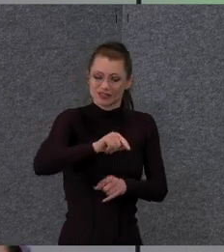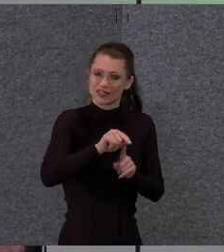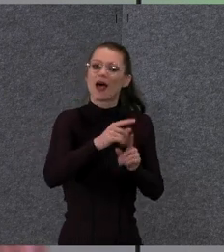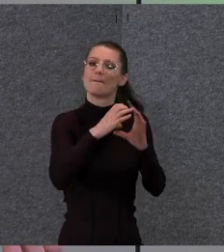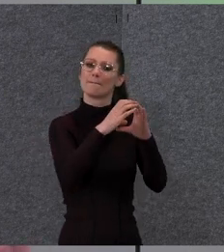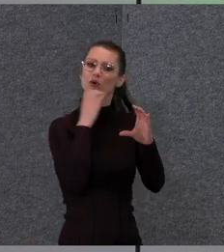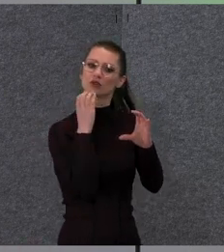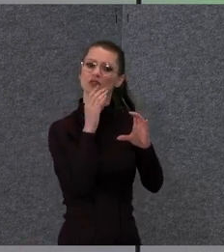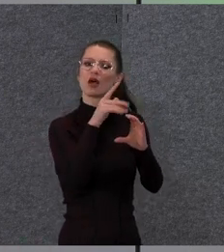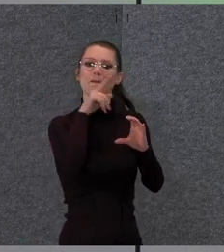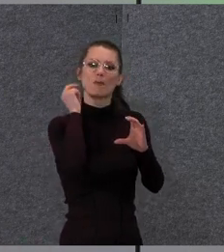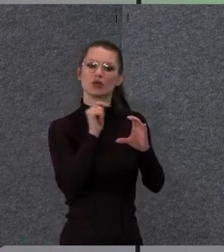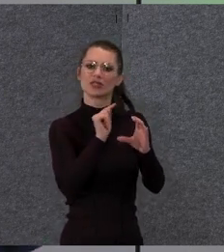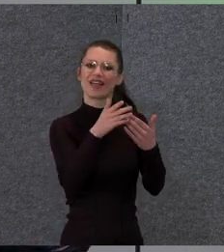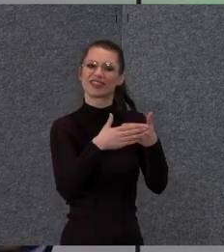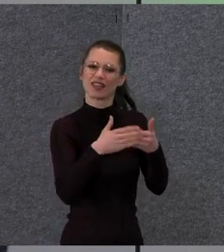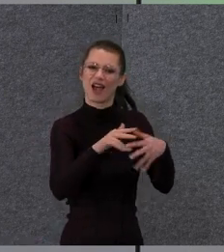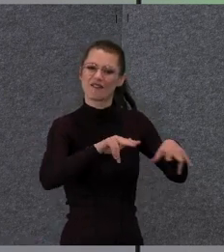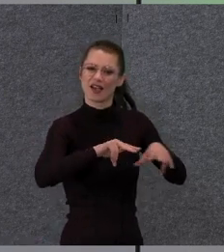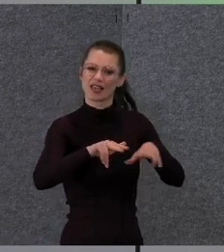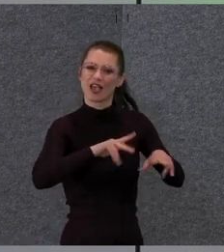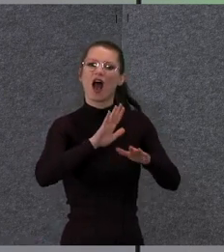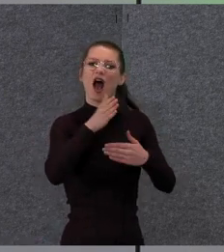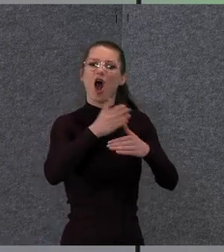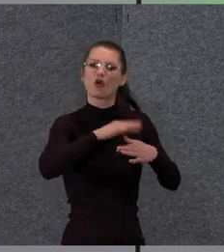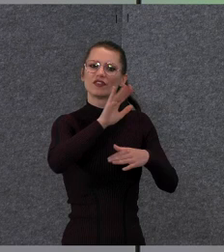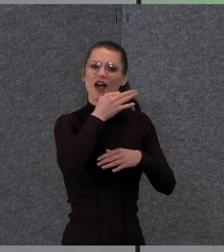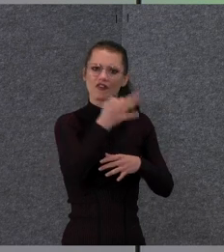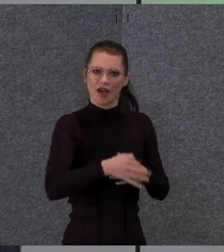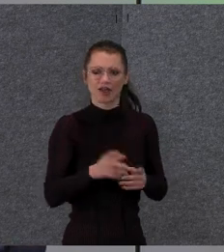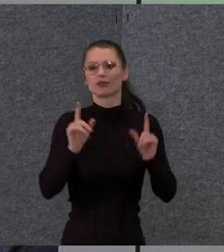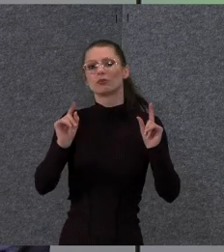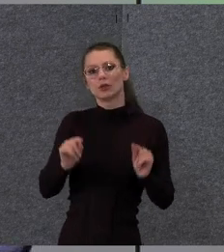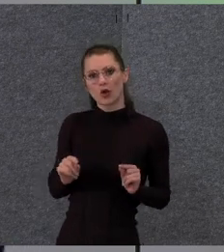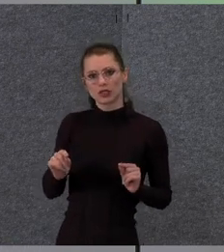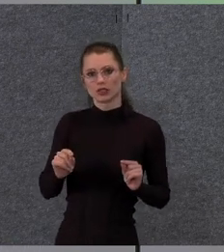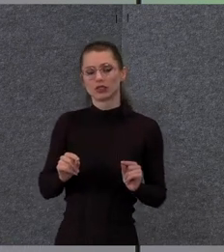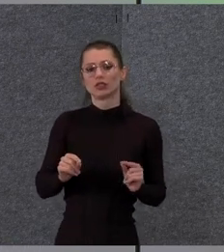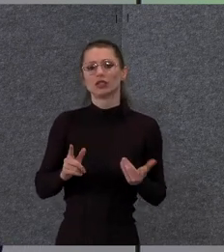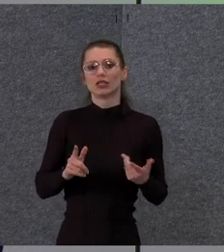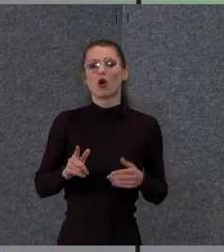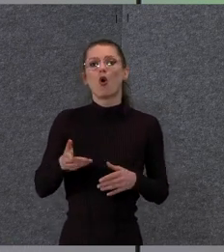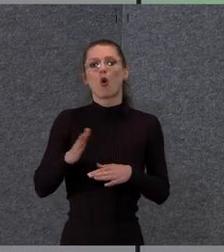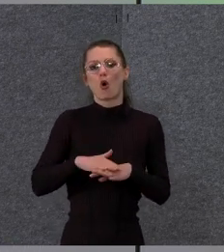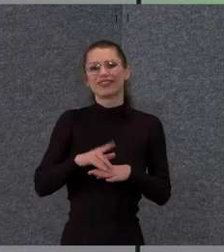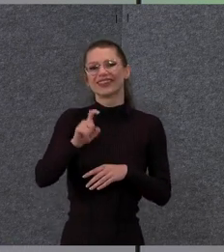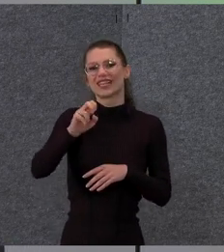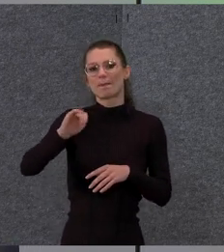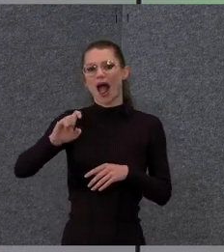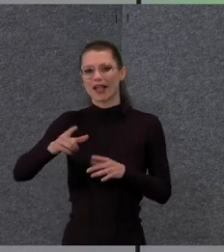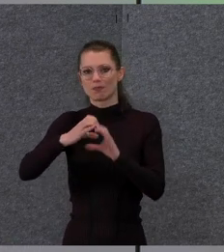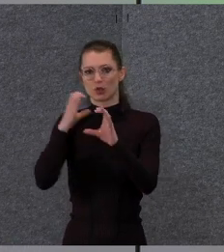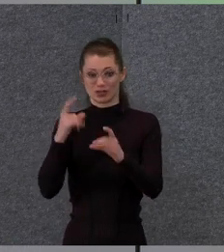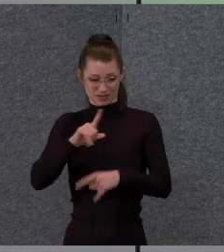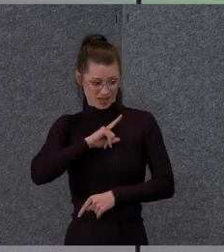drauf, Nahverkehr auf Nachfrage. Das heißt, da ist ein On-Demand-Bus, den ich als